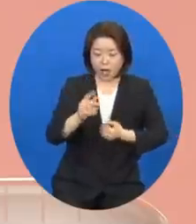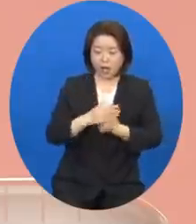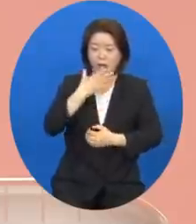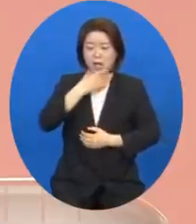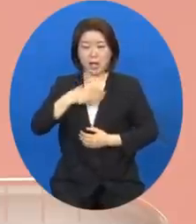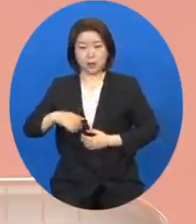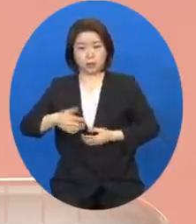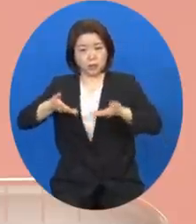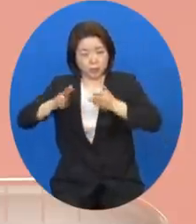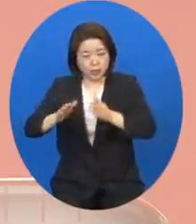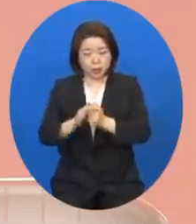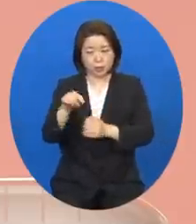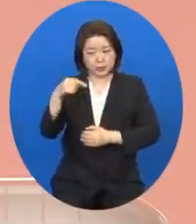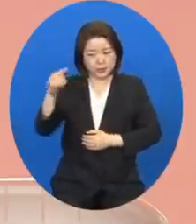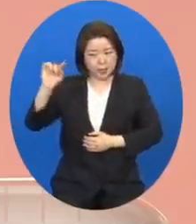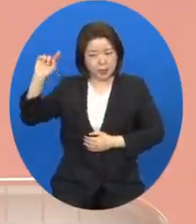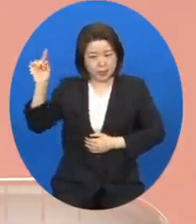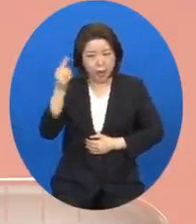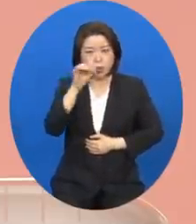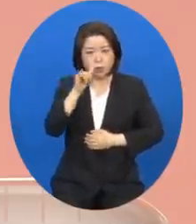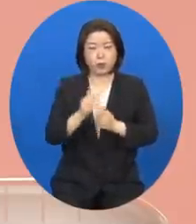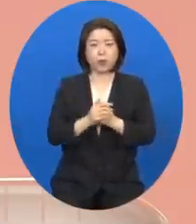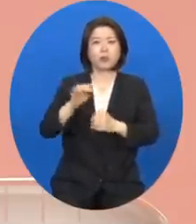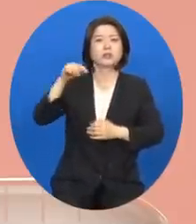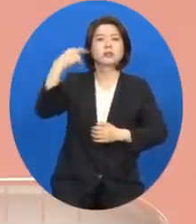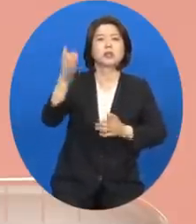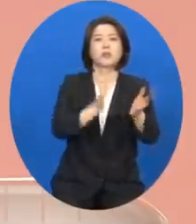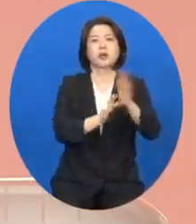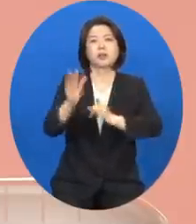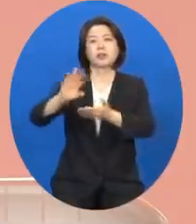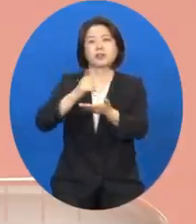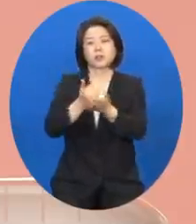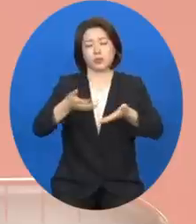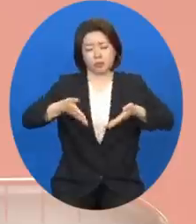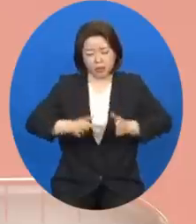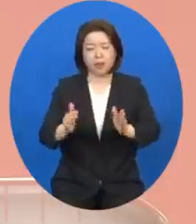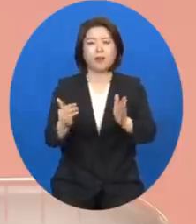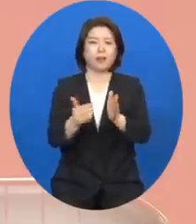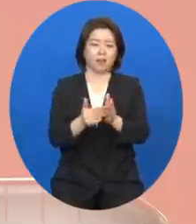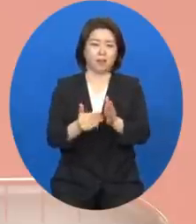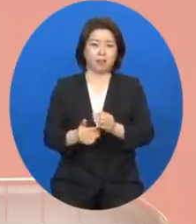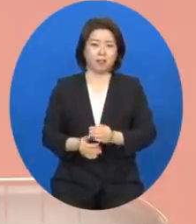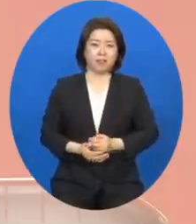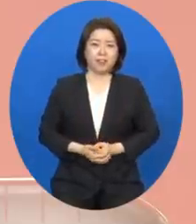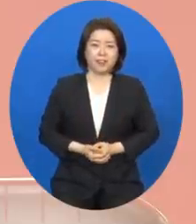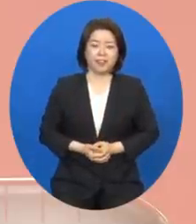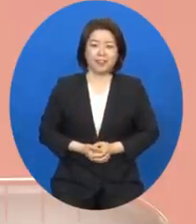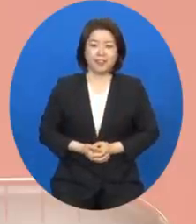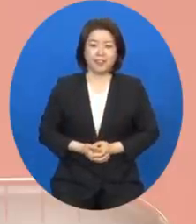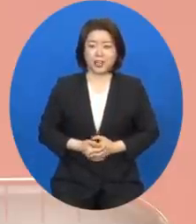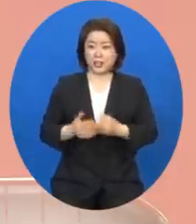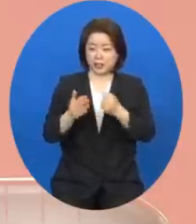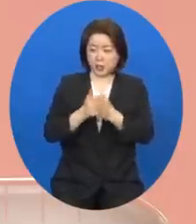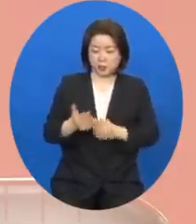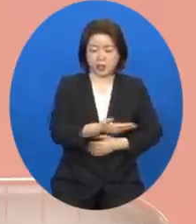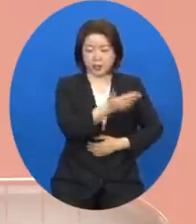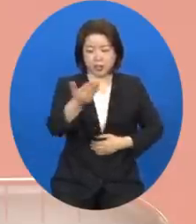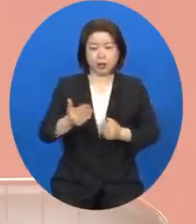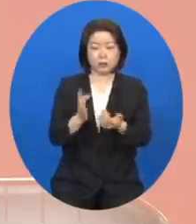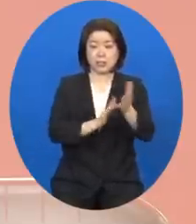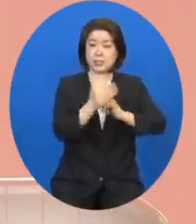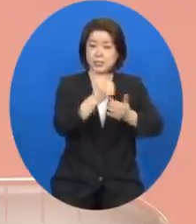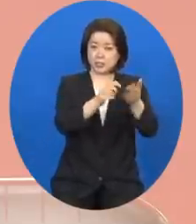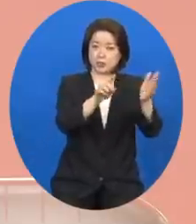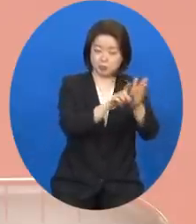나오고 다윗이 나오고 예수 그리스도가 나신 거예요. 그러니까 여러분이 예수를 믿고